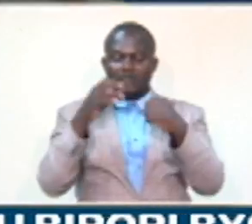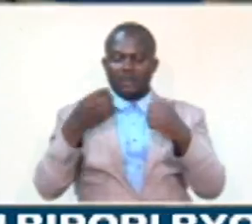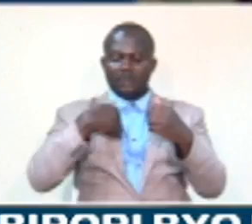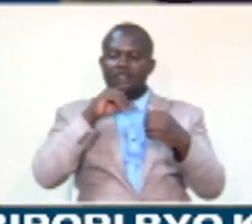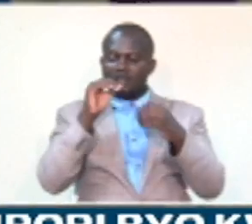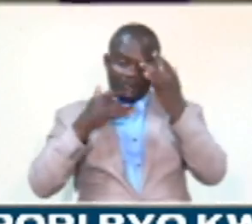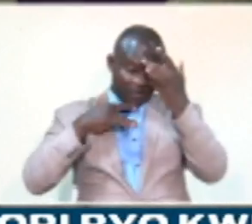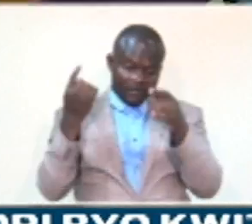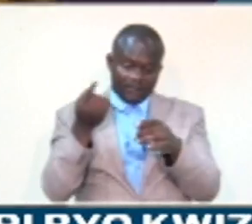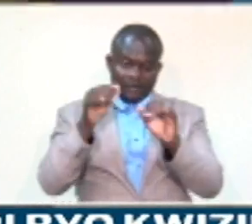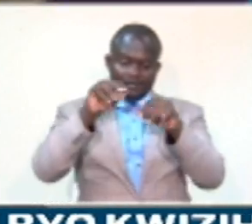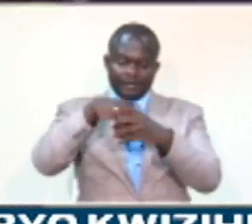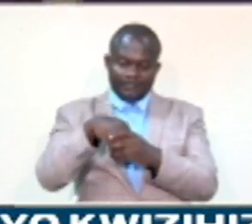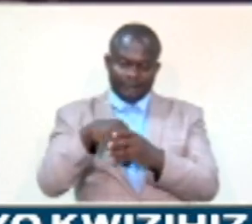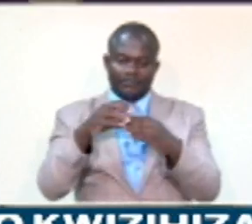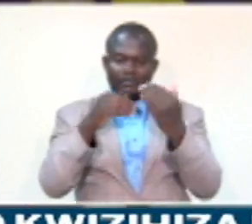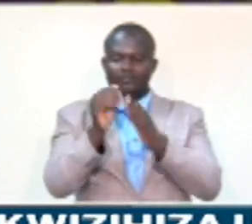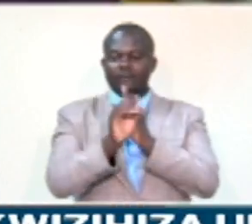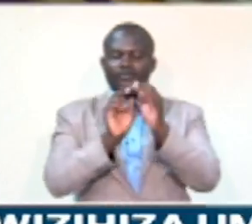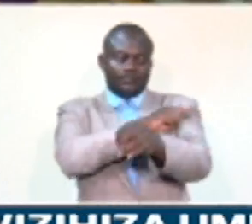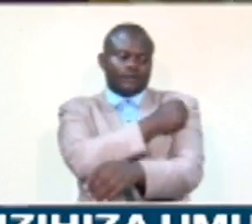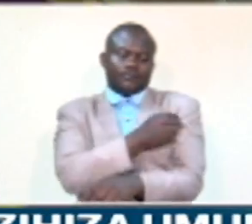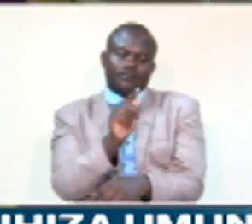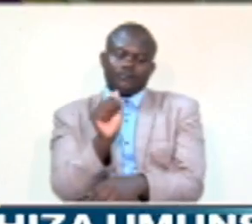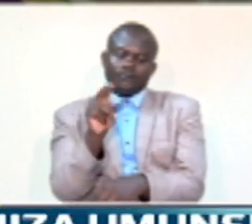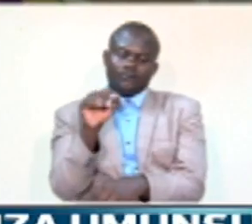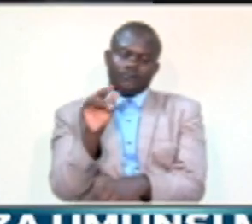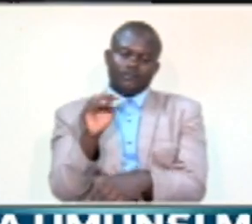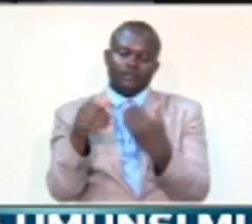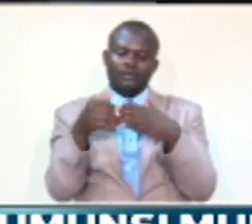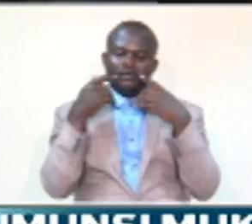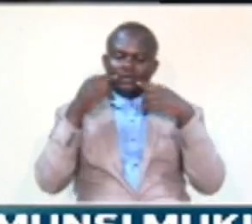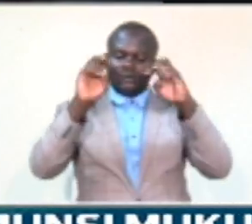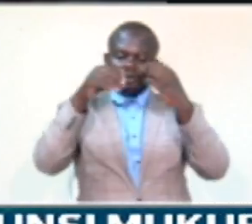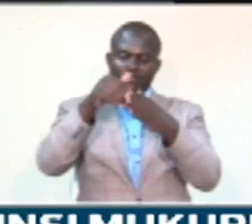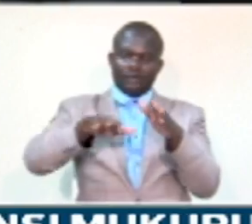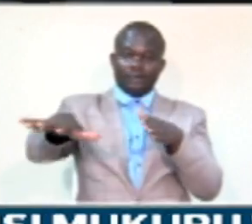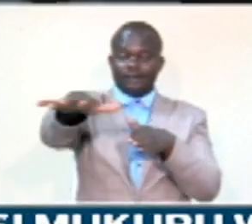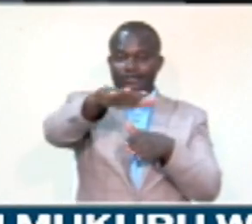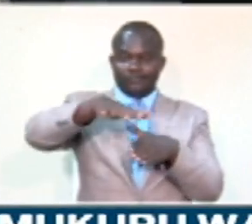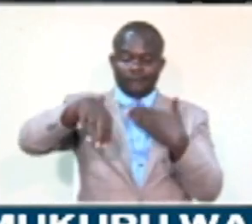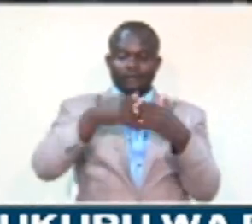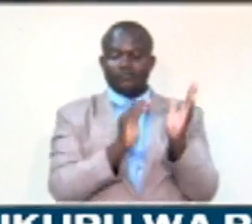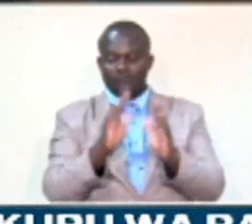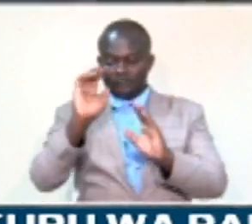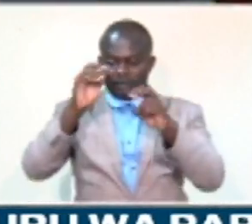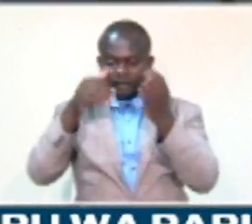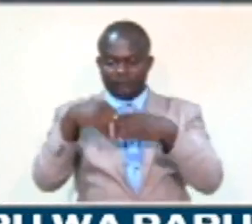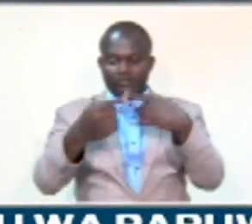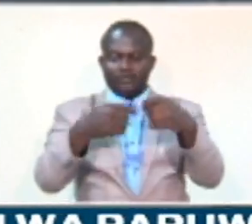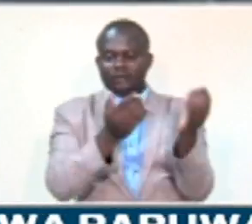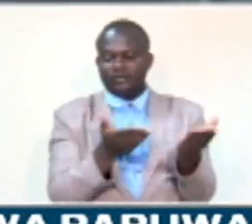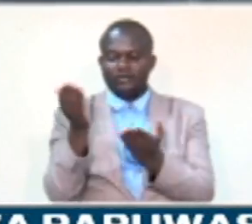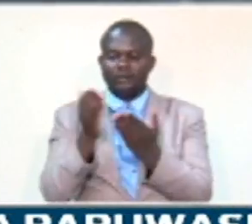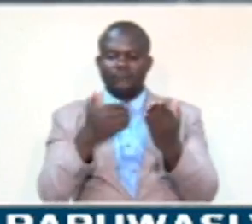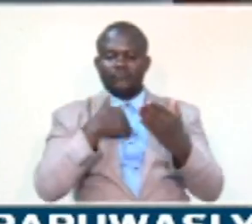murwayi n'umwe uhasigaye. Umuyobozi w'ibitaro bya Kanyinya Dr. Spirie Iradukunda atangaza ko aha ari naho arimo gutegurwa ngo hazakomeze kwakira